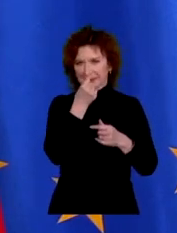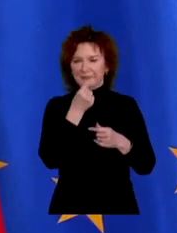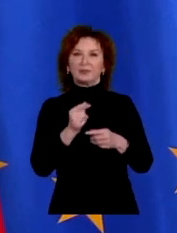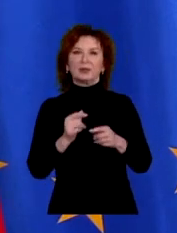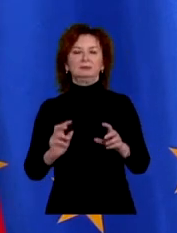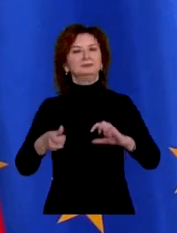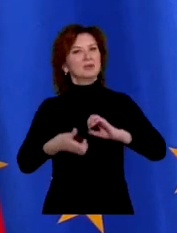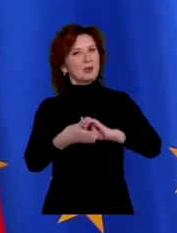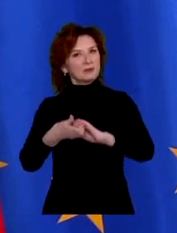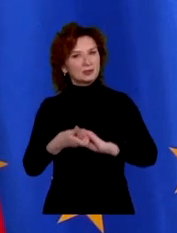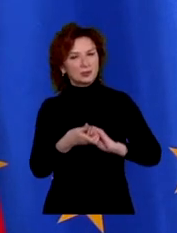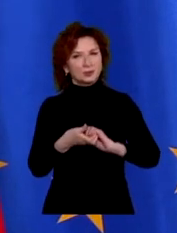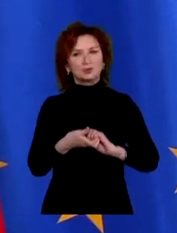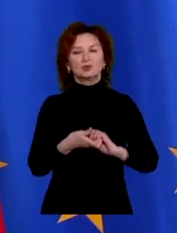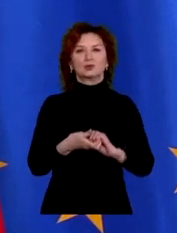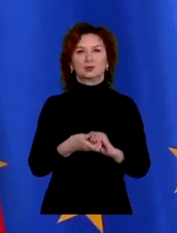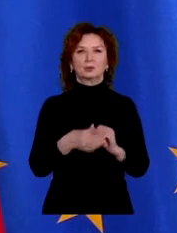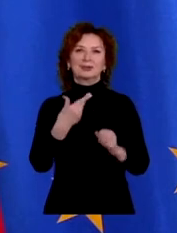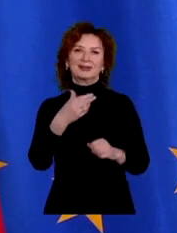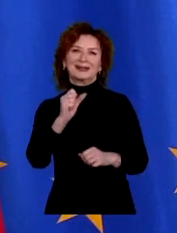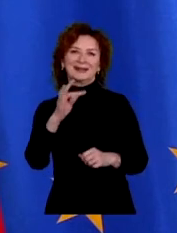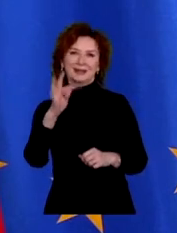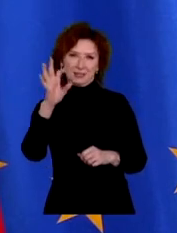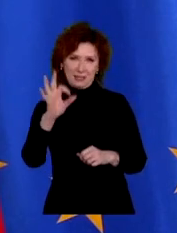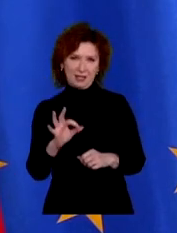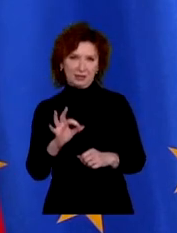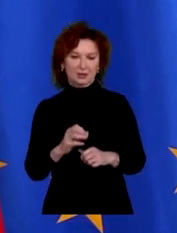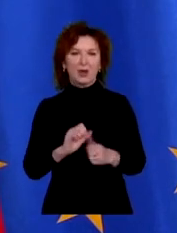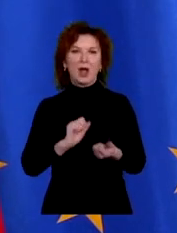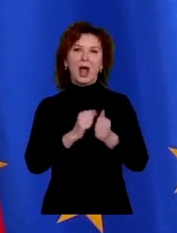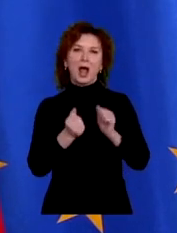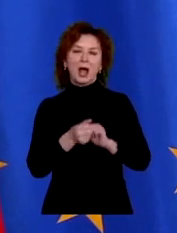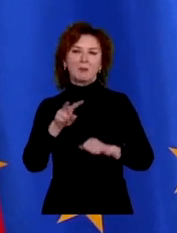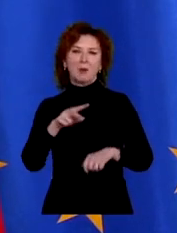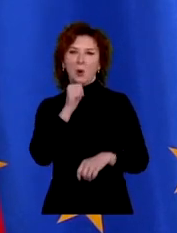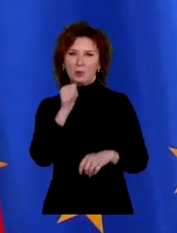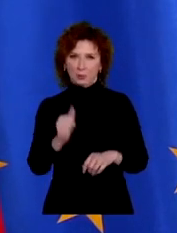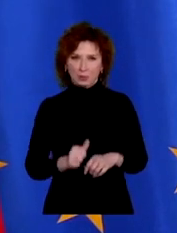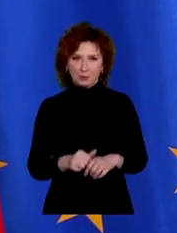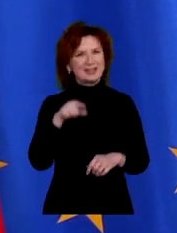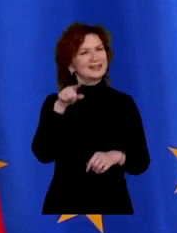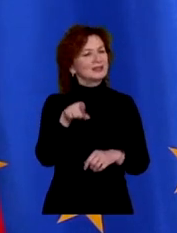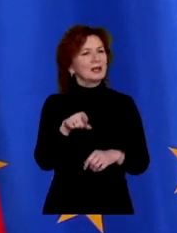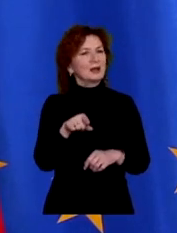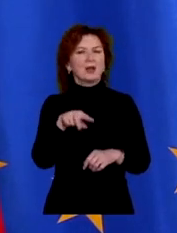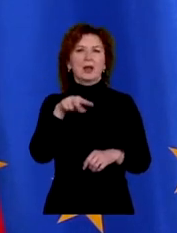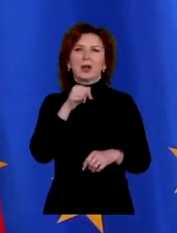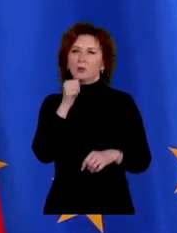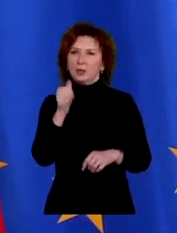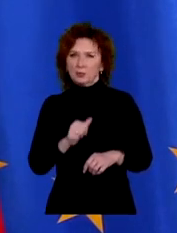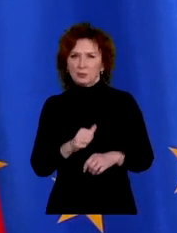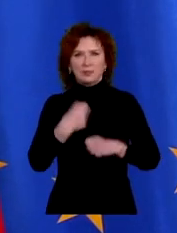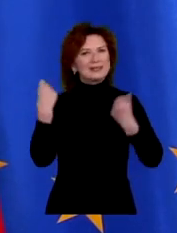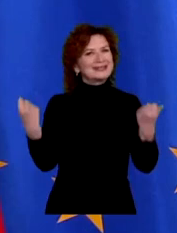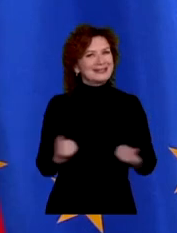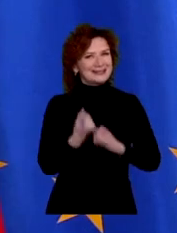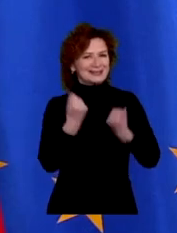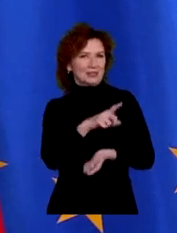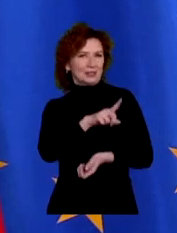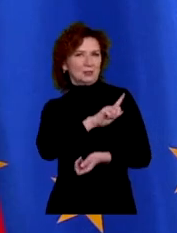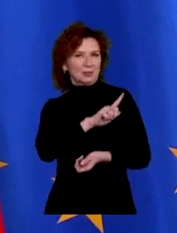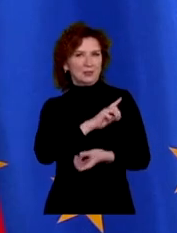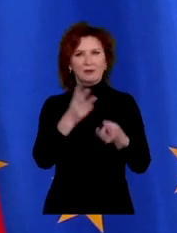Północnoatlantyckiego, ale także, a może nawet przede wszystkim Unii Europejskiej, tam zabiegać o interesy ważne